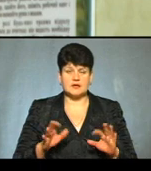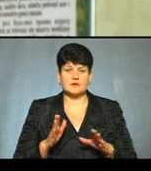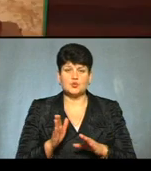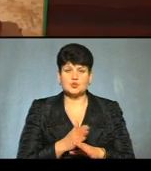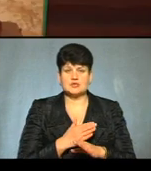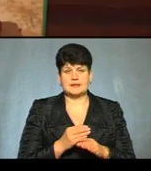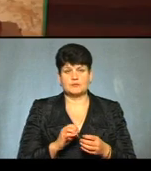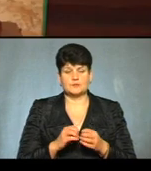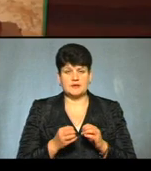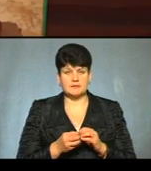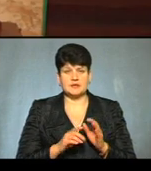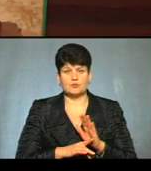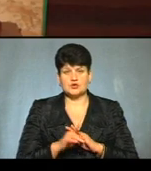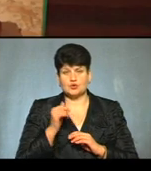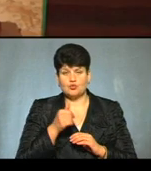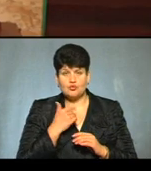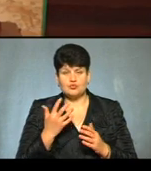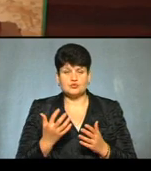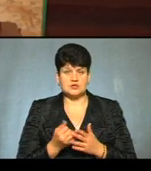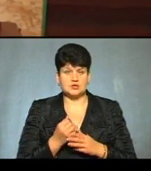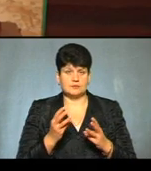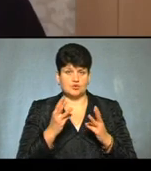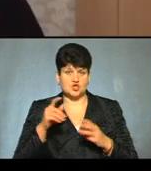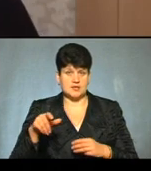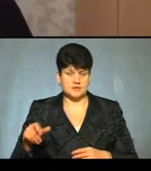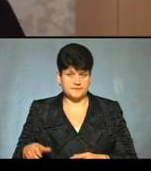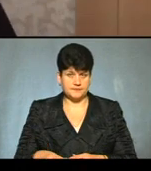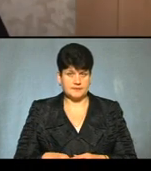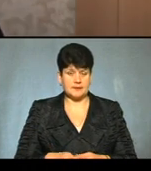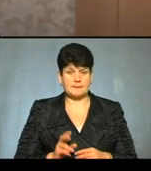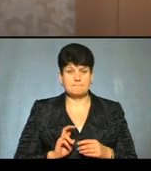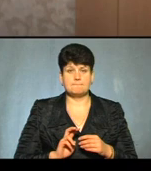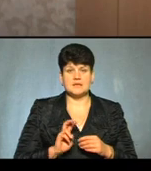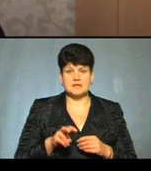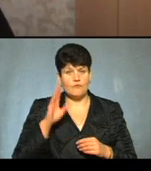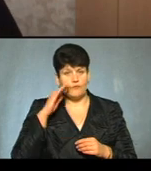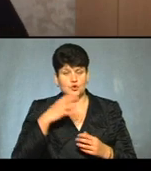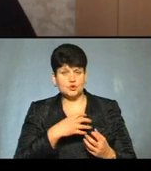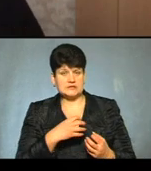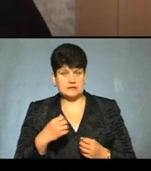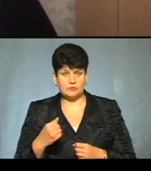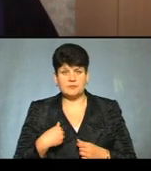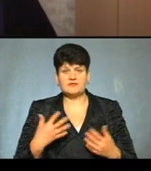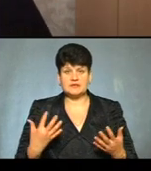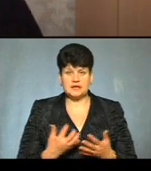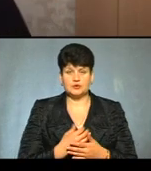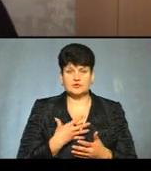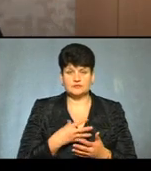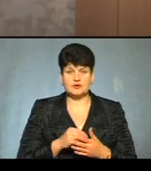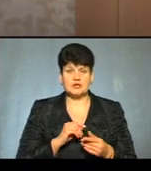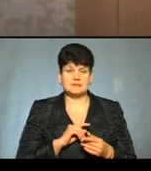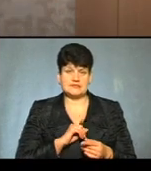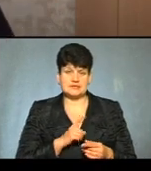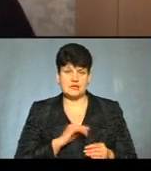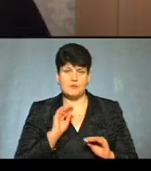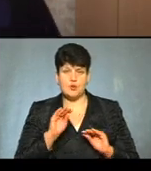недоліки пожежної безпеки, які на початку року виявили надзвичайники. Під'їзд до водозабору, який нам вдалося своїми